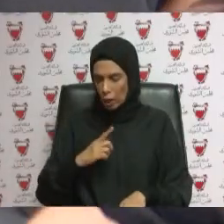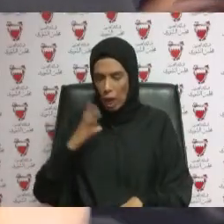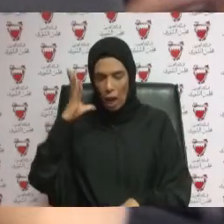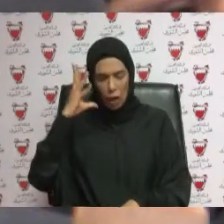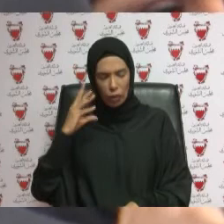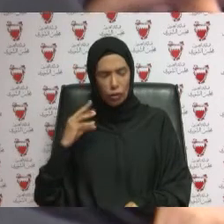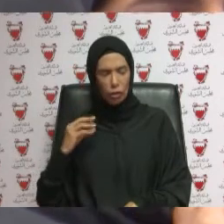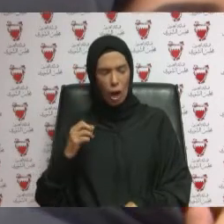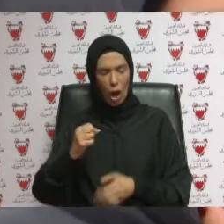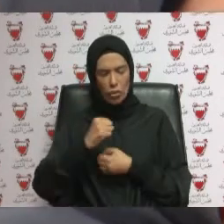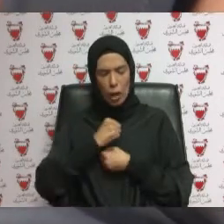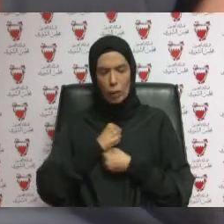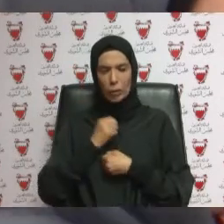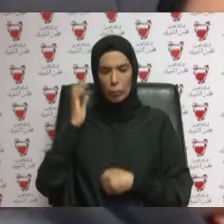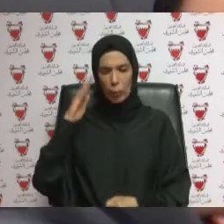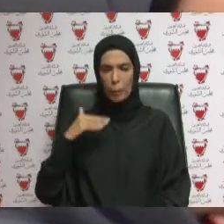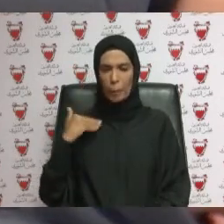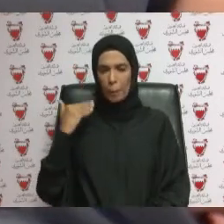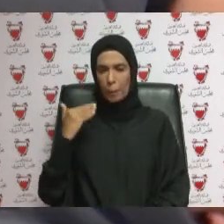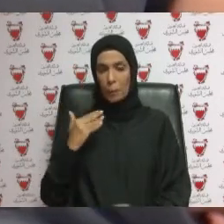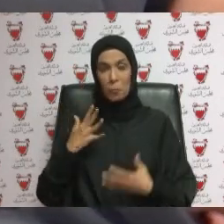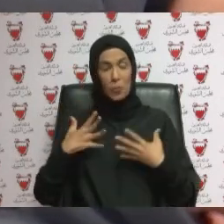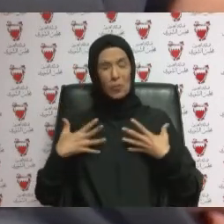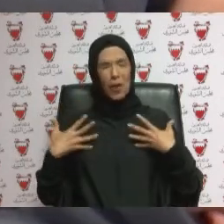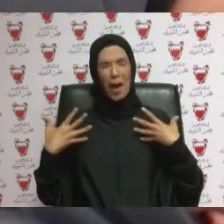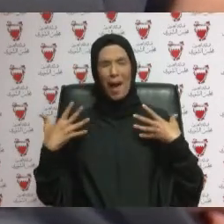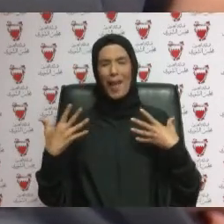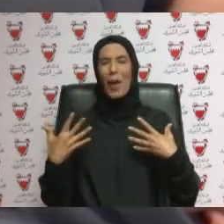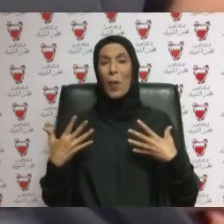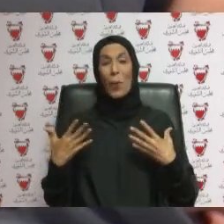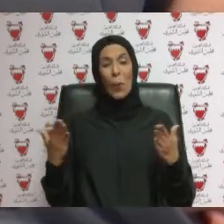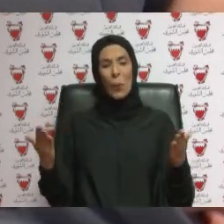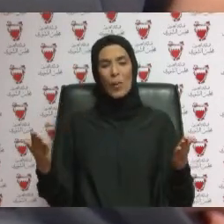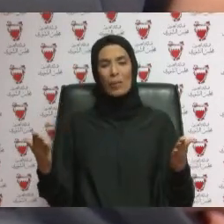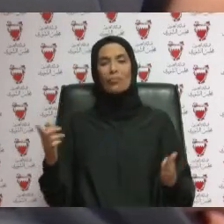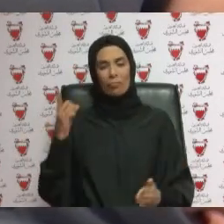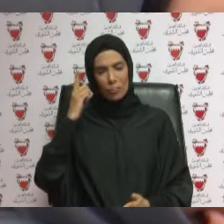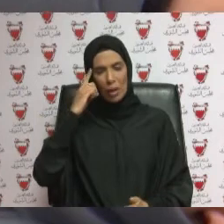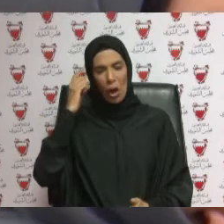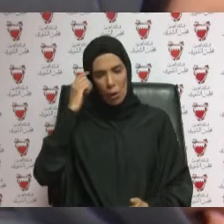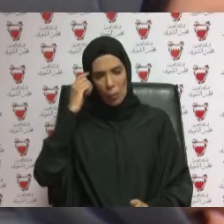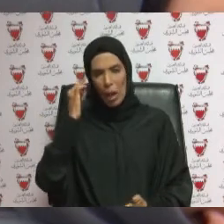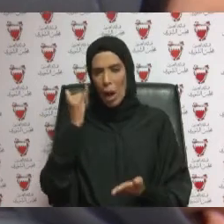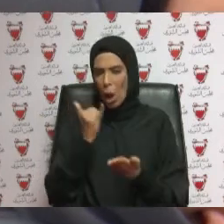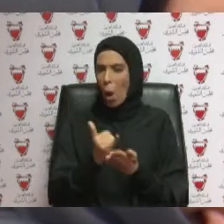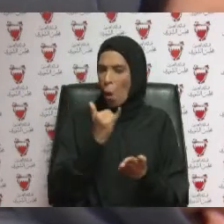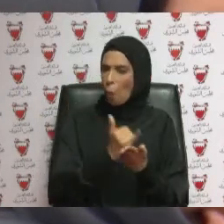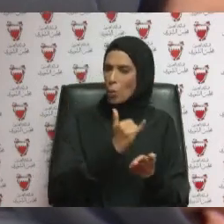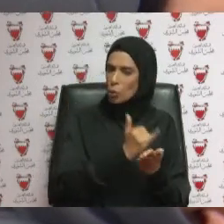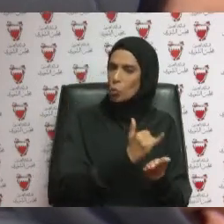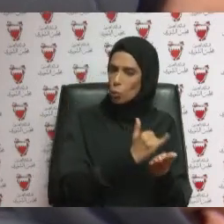المرأة، وأنا حقيقة متفائلة بأن يتفهم صناع القرار في